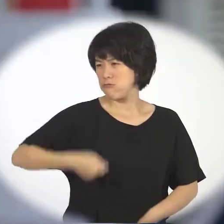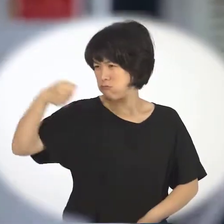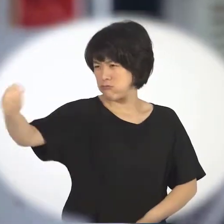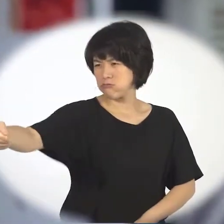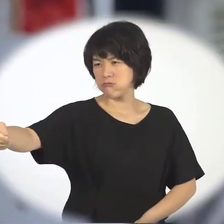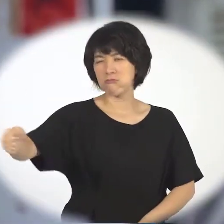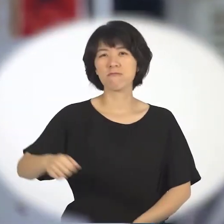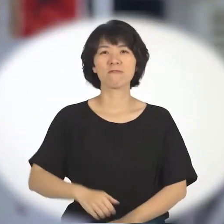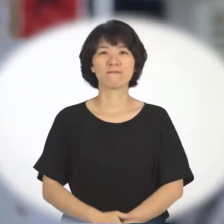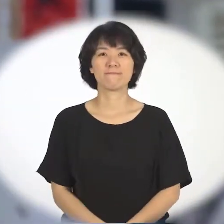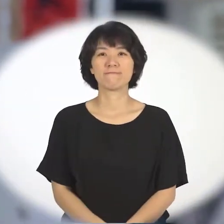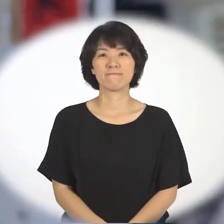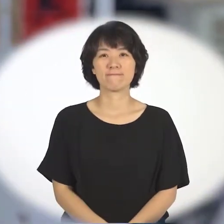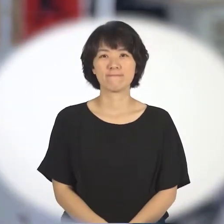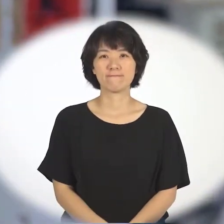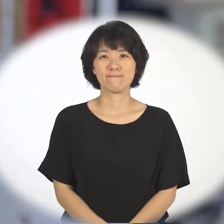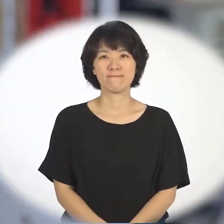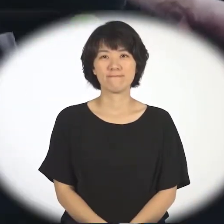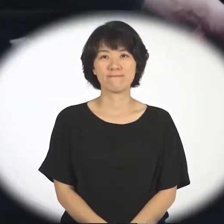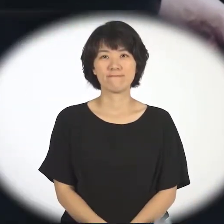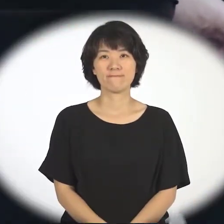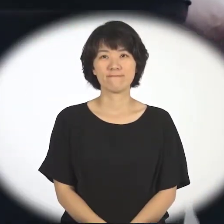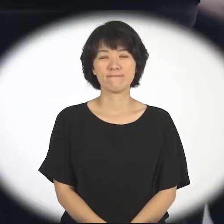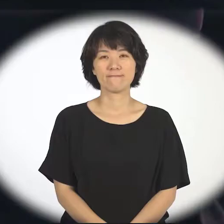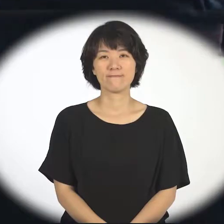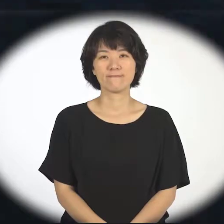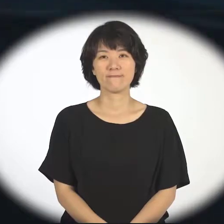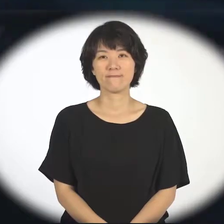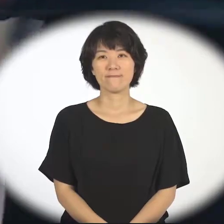杀了。”我就把刀递给她。